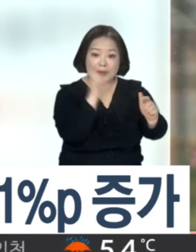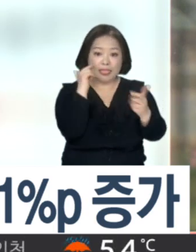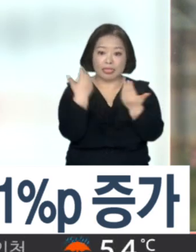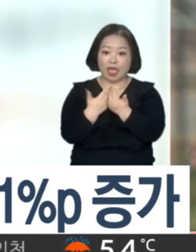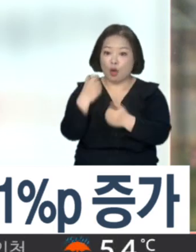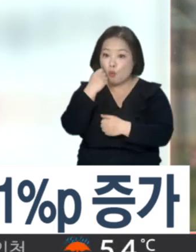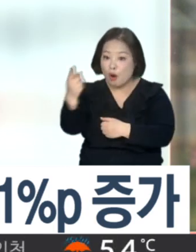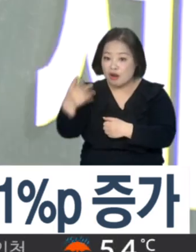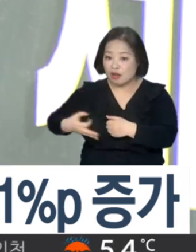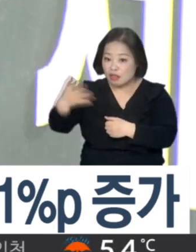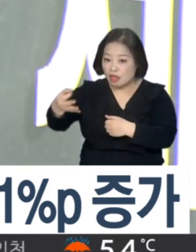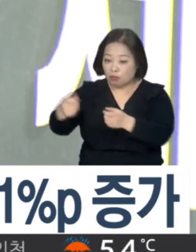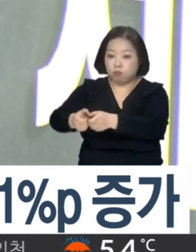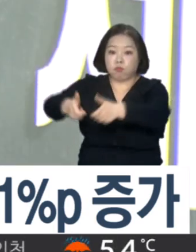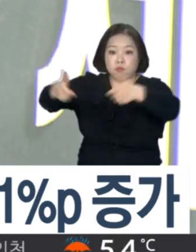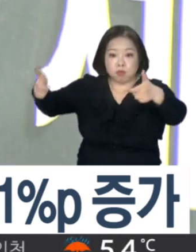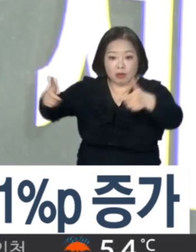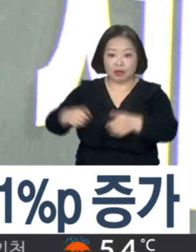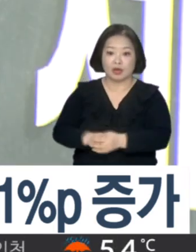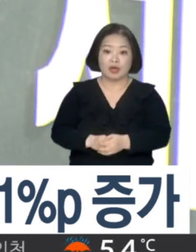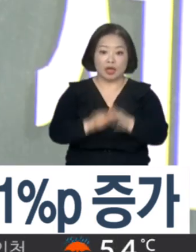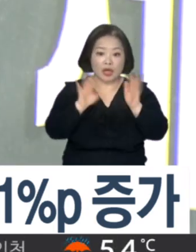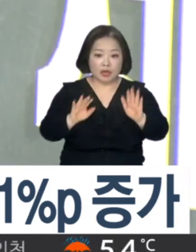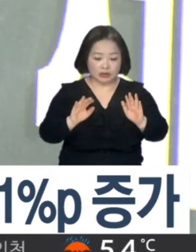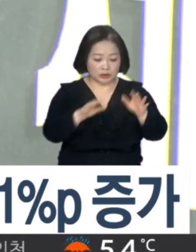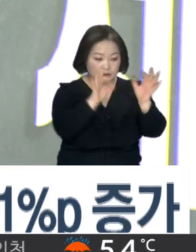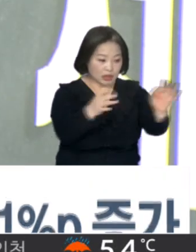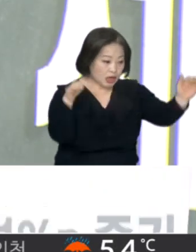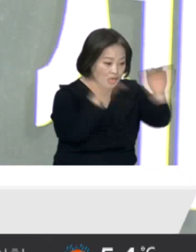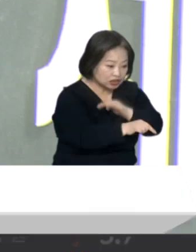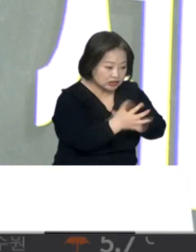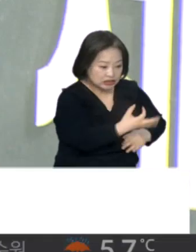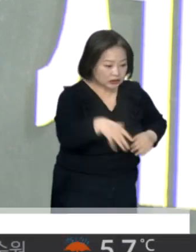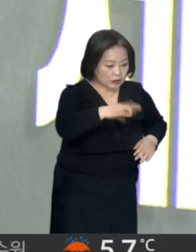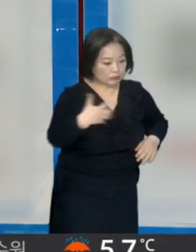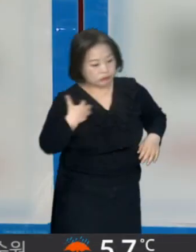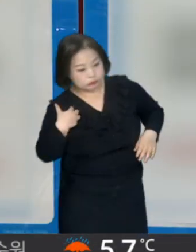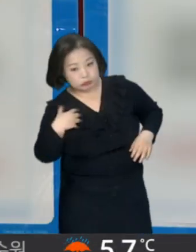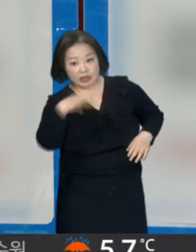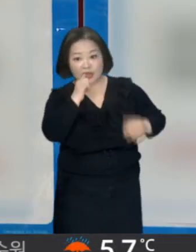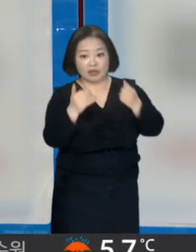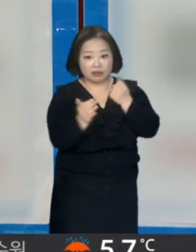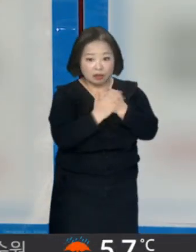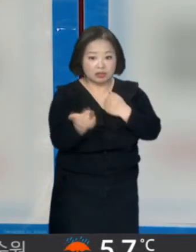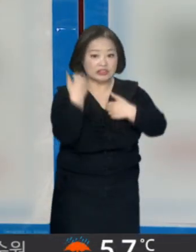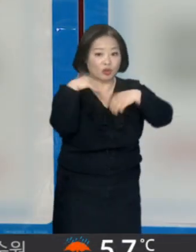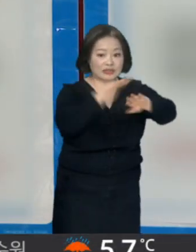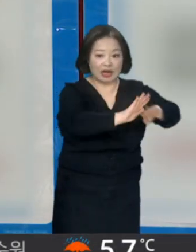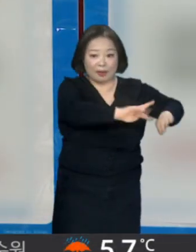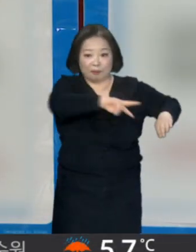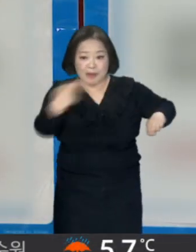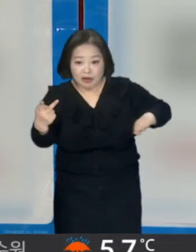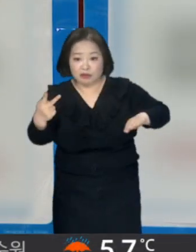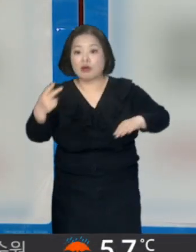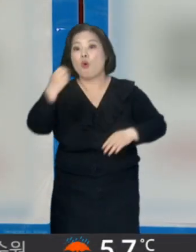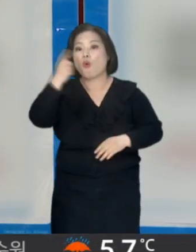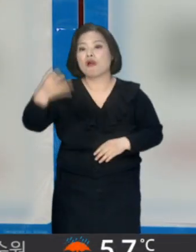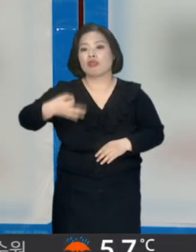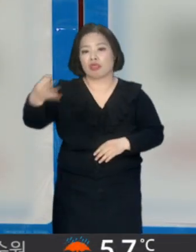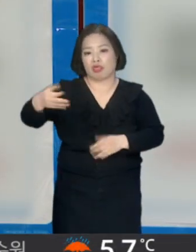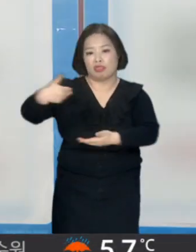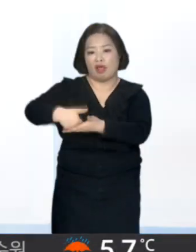수도권을 중심으로 전세값이 오른 데다 고금리의 대출이자 부담이 커지면서 전세를 월세로 돌리는 비율이 늘어난